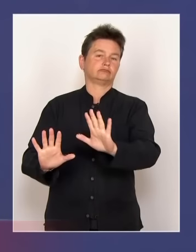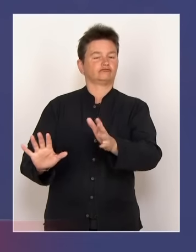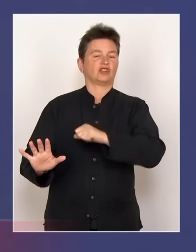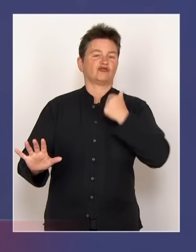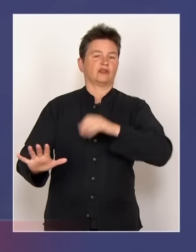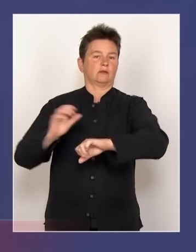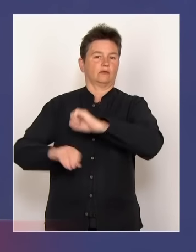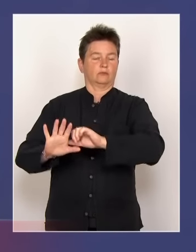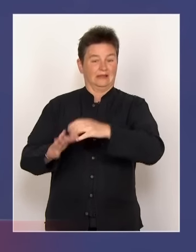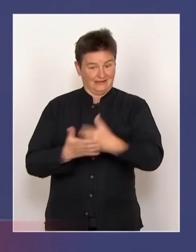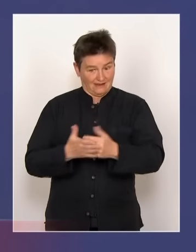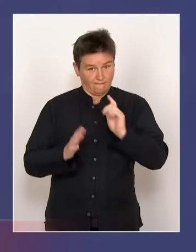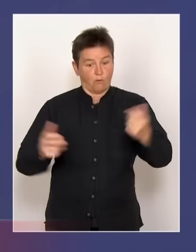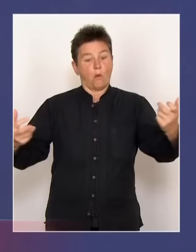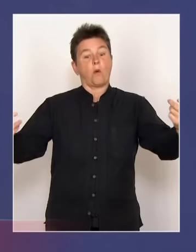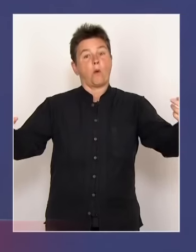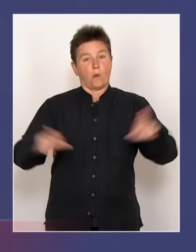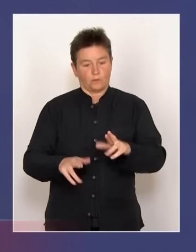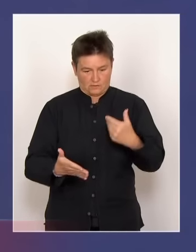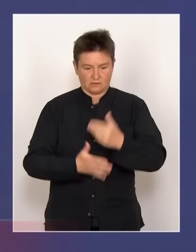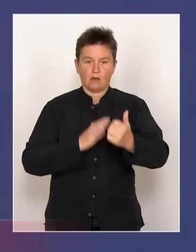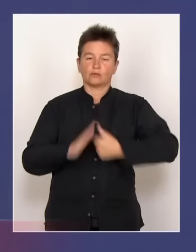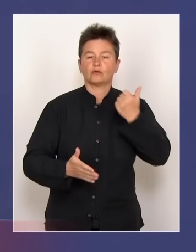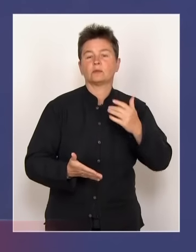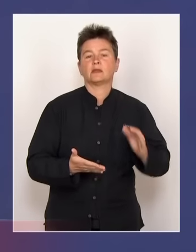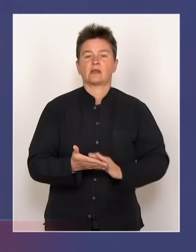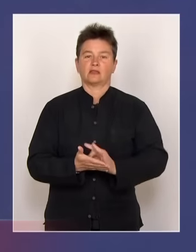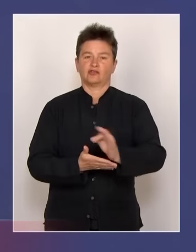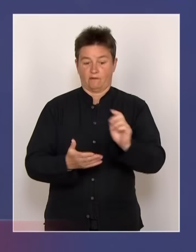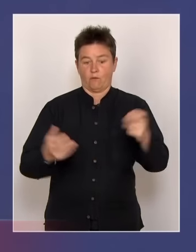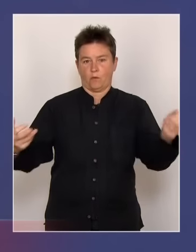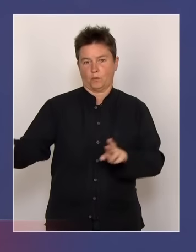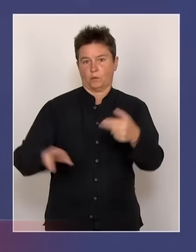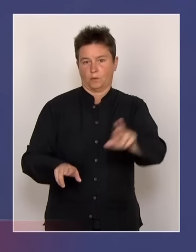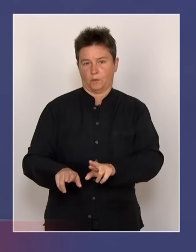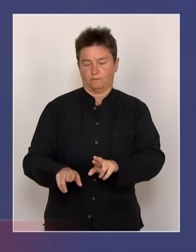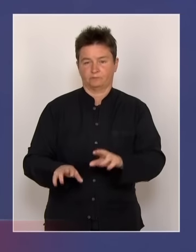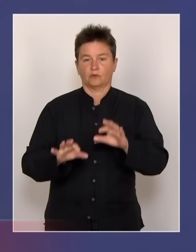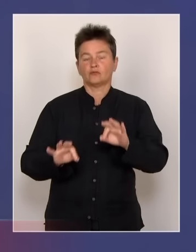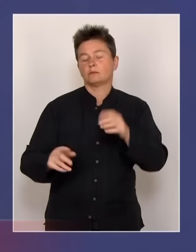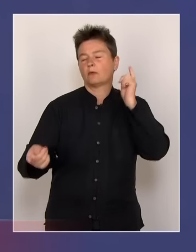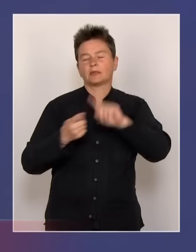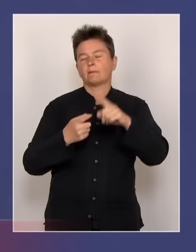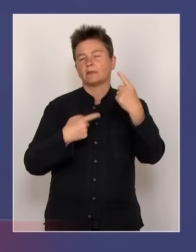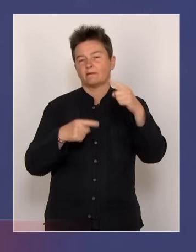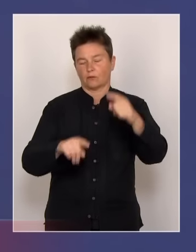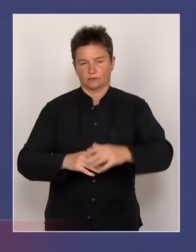Nous devons les reprendre. C'est ça, l'autonomie stratégique. Et d'abord, en changeant d'échelle sur la défense.